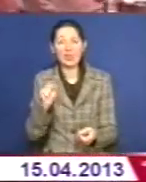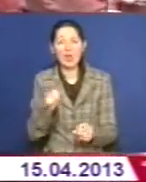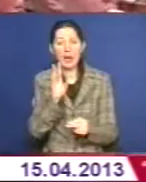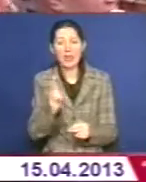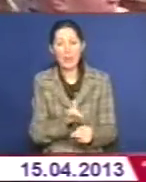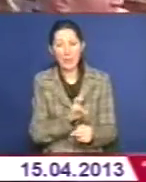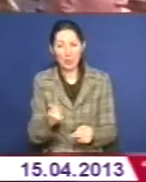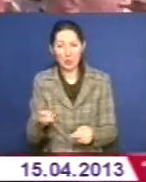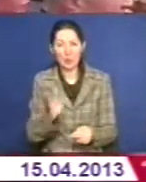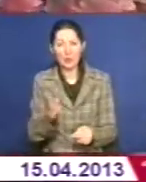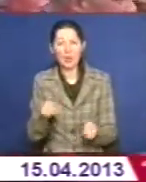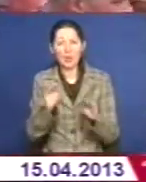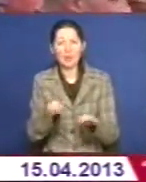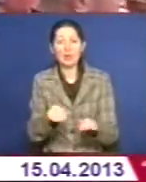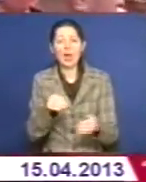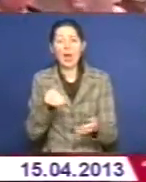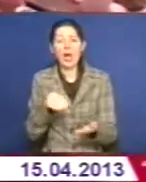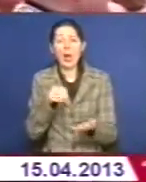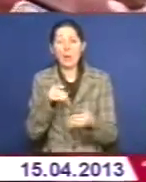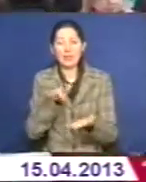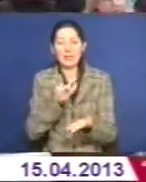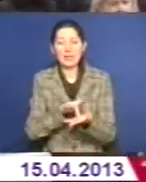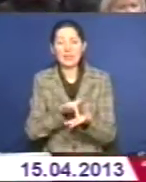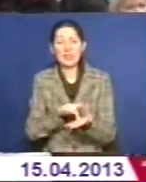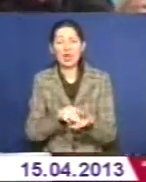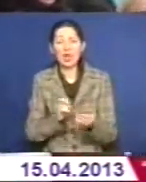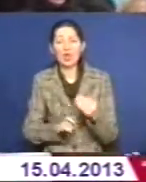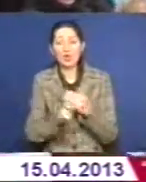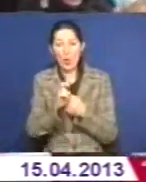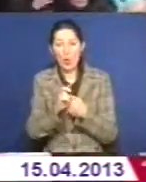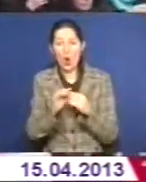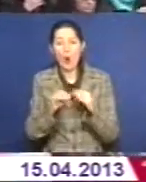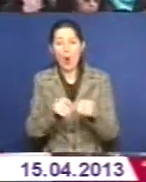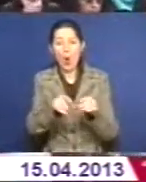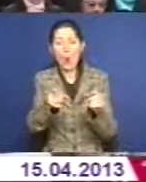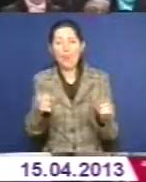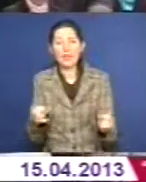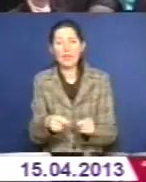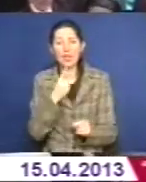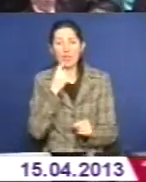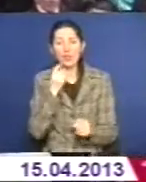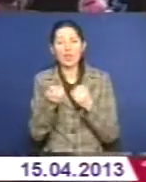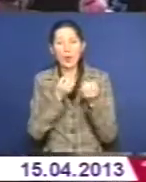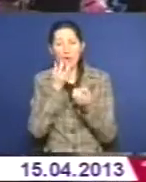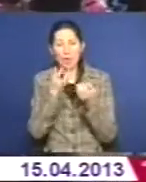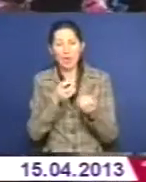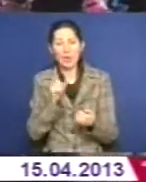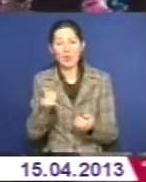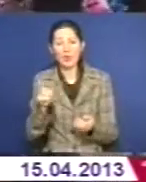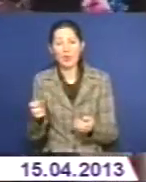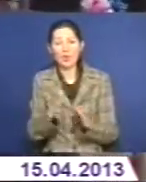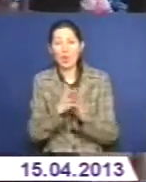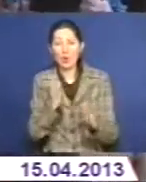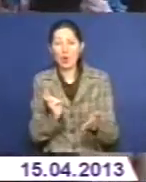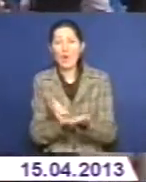виставлений посеред архікатедрального собору та обкладений червоними трояндами. Вірні почергово наближалися